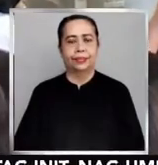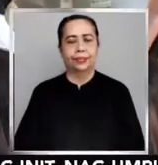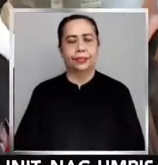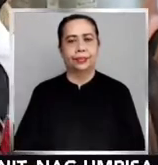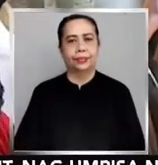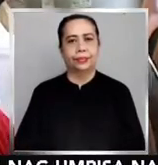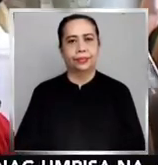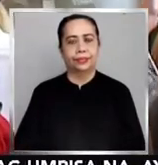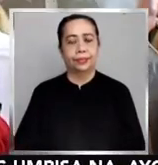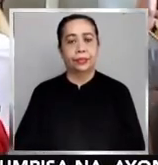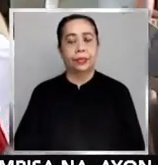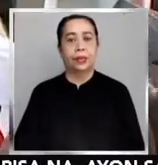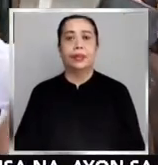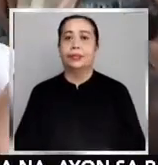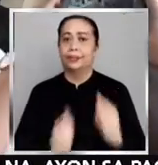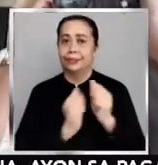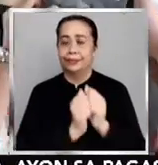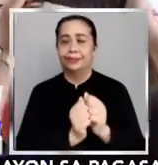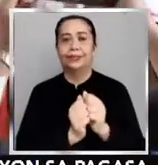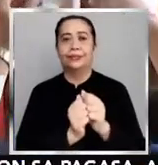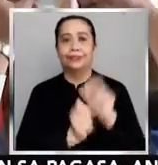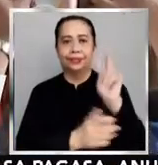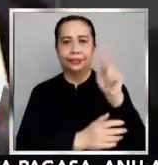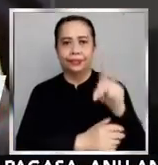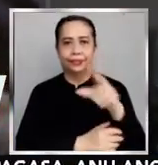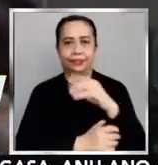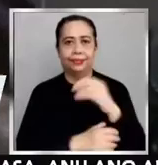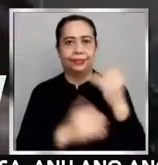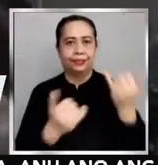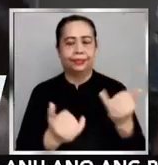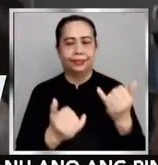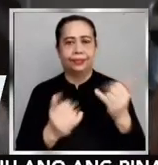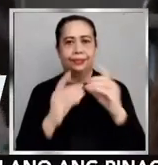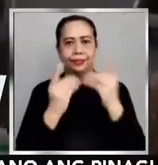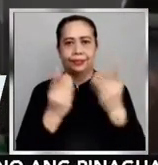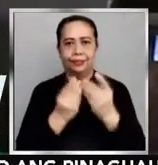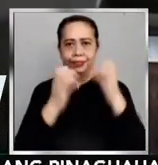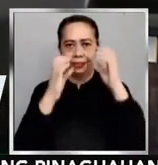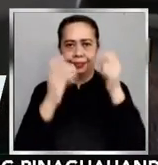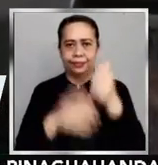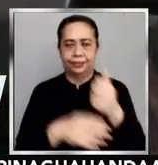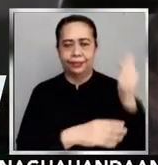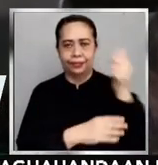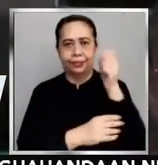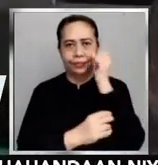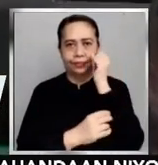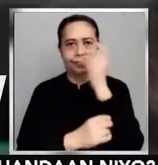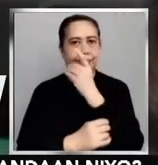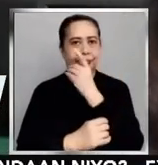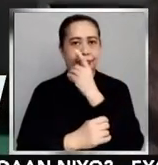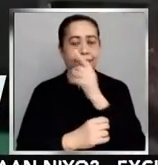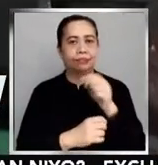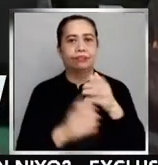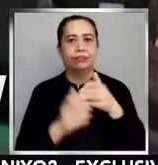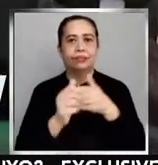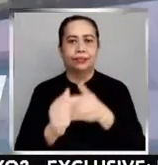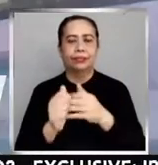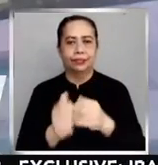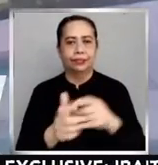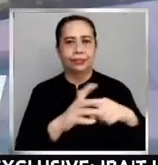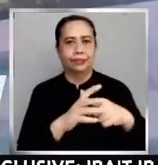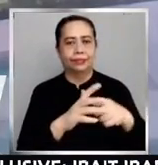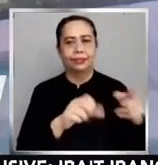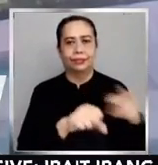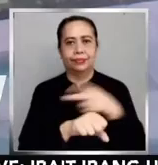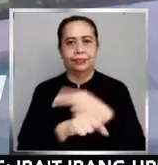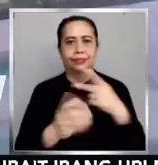Isa si Vice President at concurrent Department of Education Secretary Sara Duterte sa mga nanguna sa groundbreaking ceremony